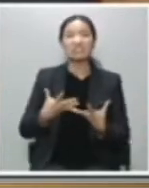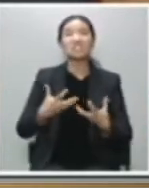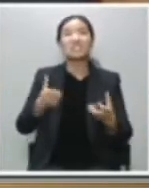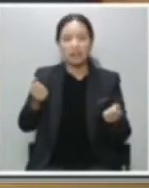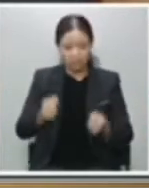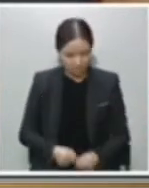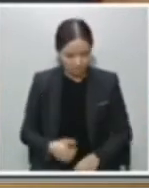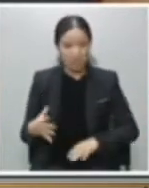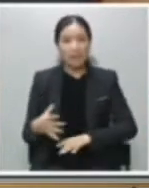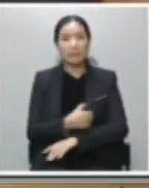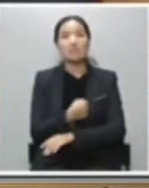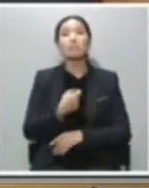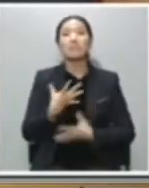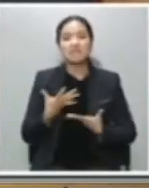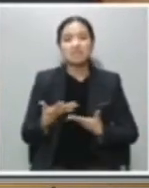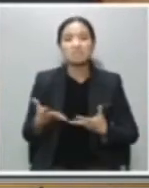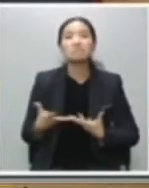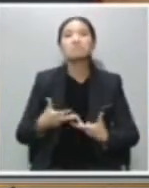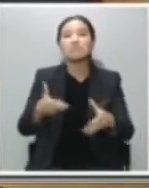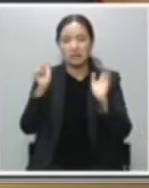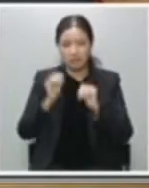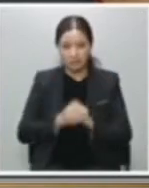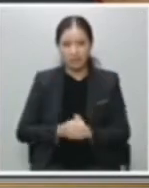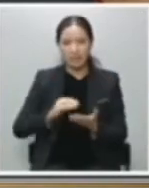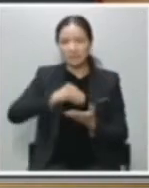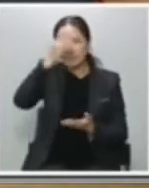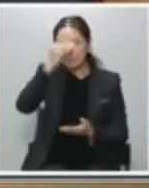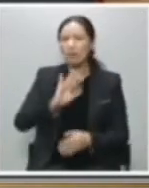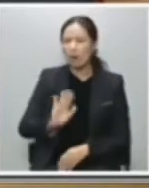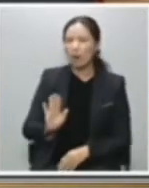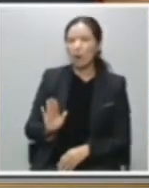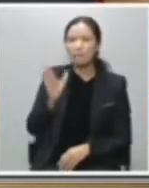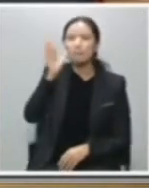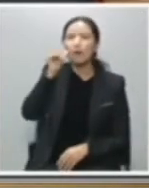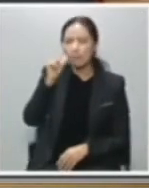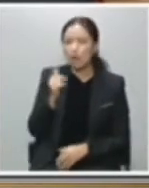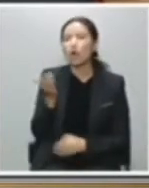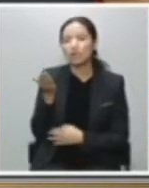การเมืองมันพังการศึกษาไม่พังป้าหย่าป้าขอเถอะอันนี้ป้า